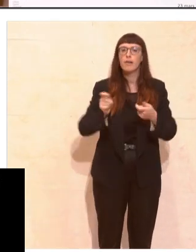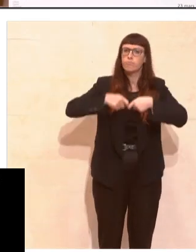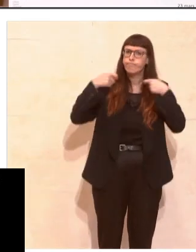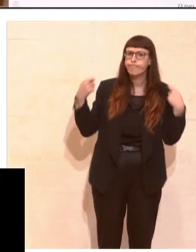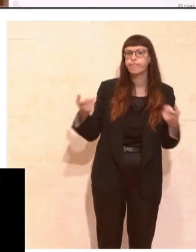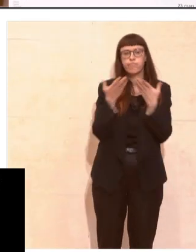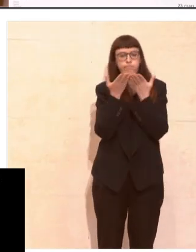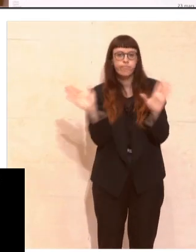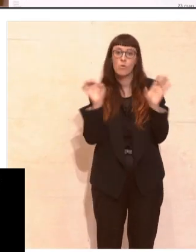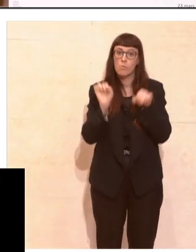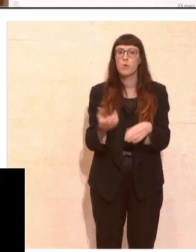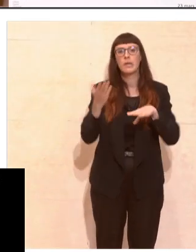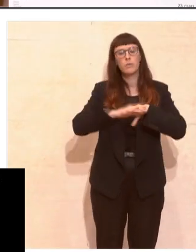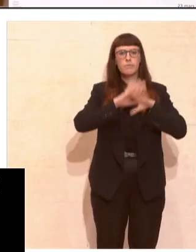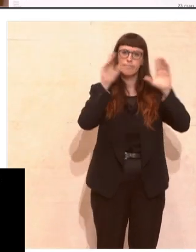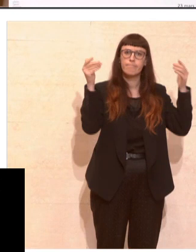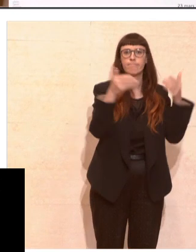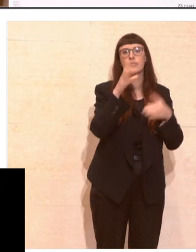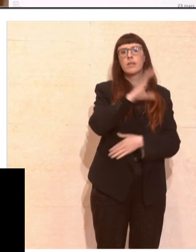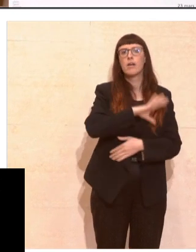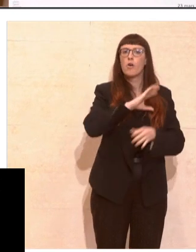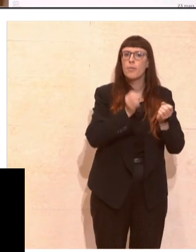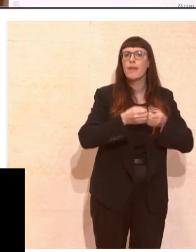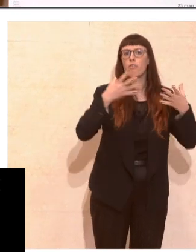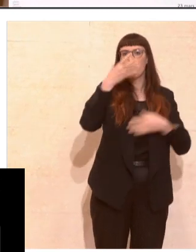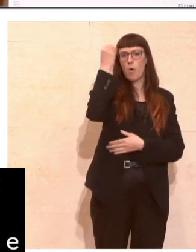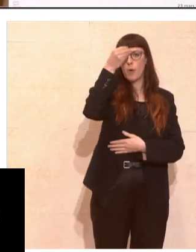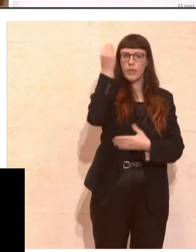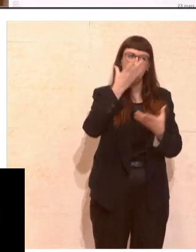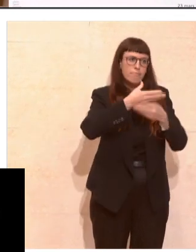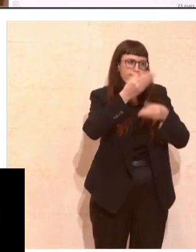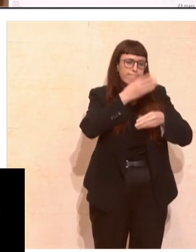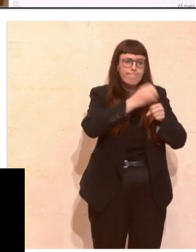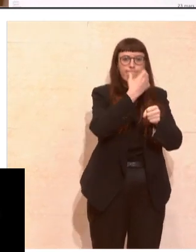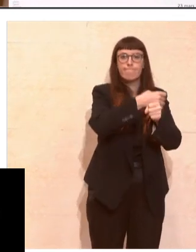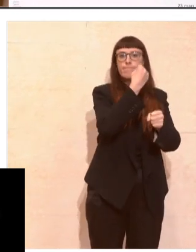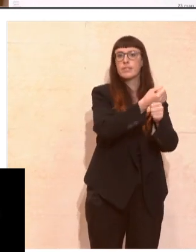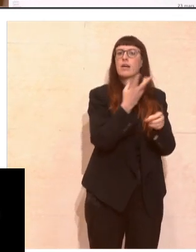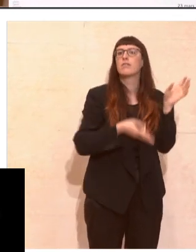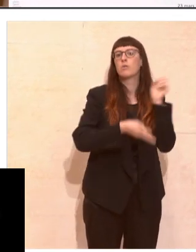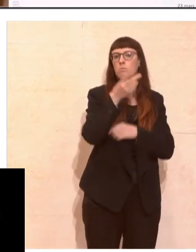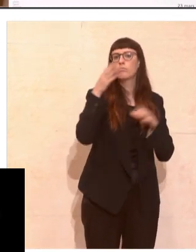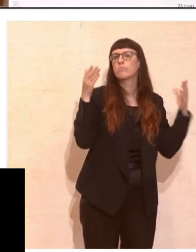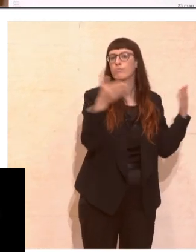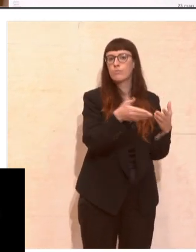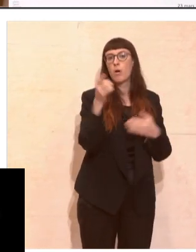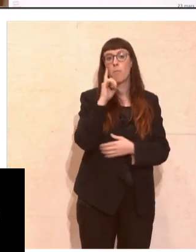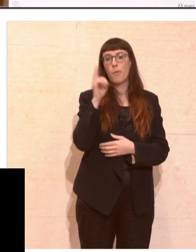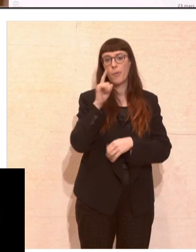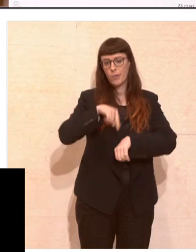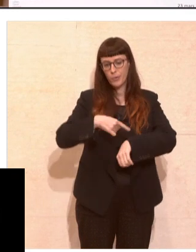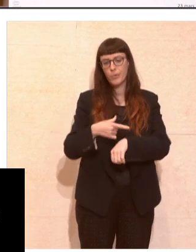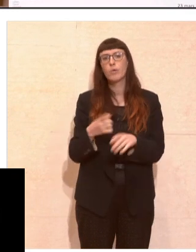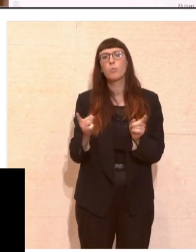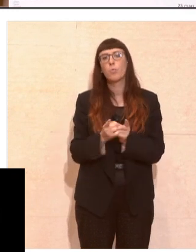regarder plus le lien entre les trajectoires développementales et la réussite académique. C'est une donnée intéressante. Pourquoi? Mais c'est une